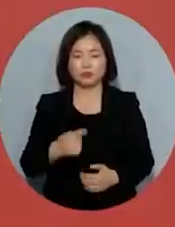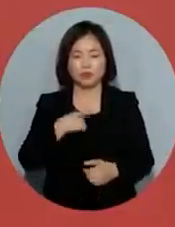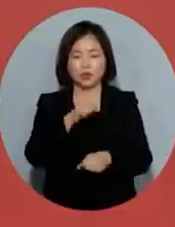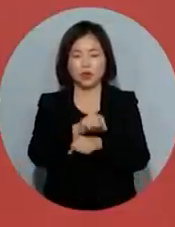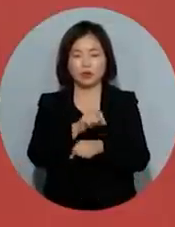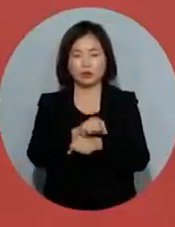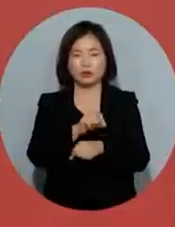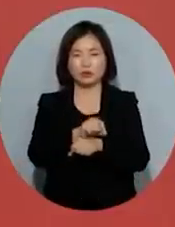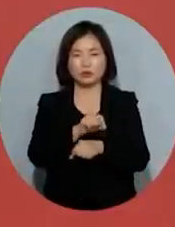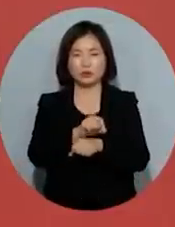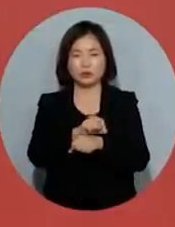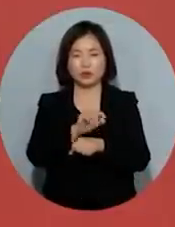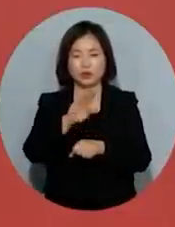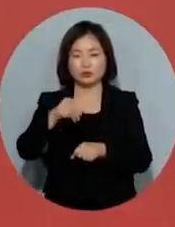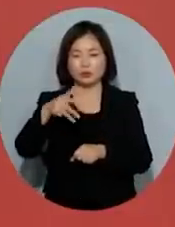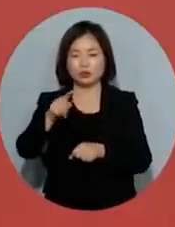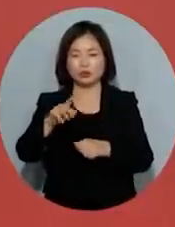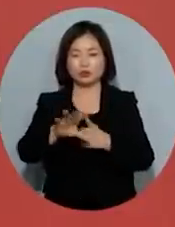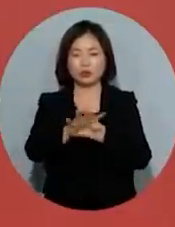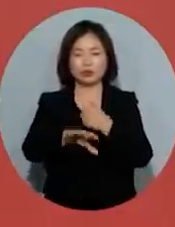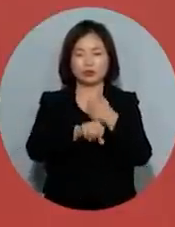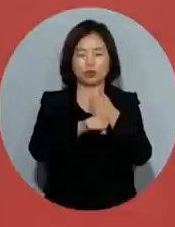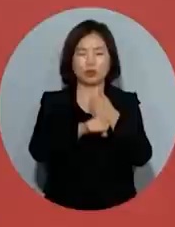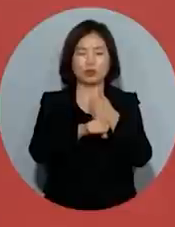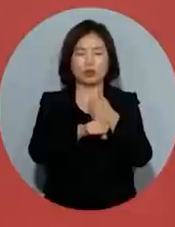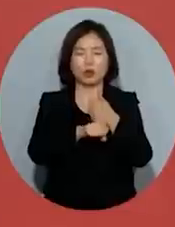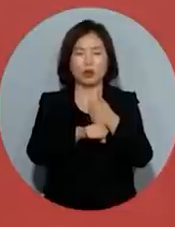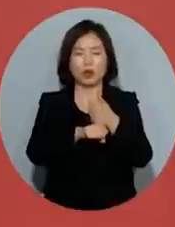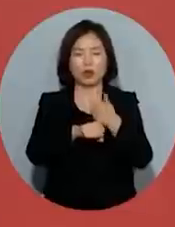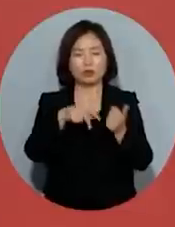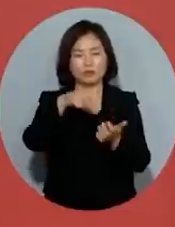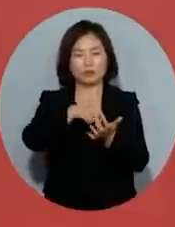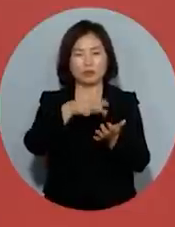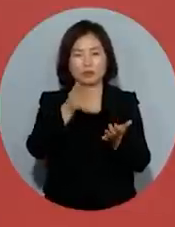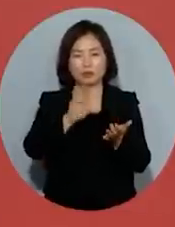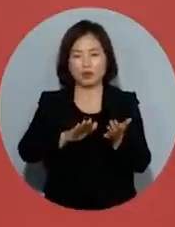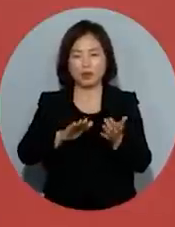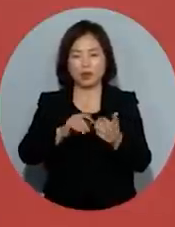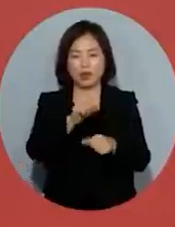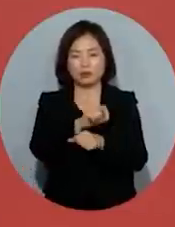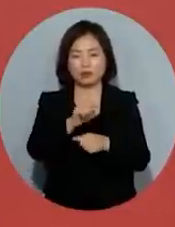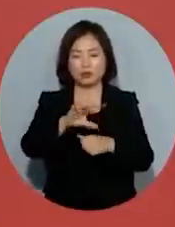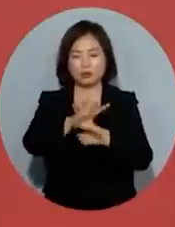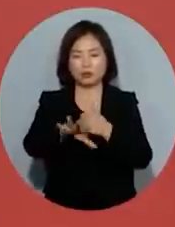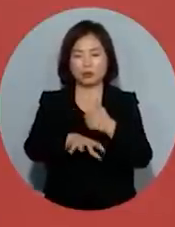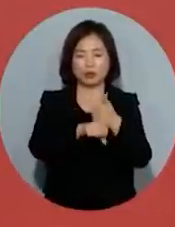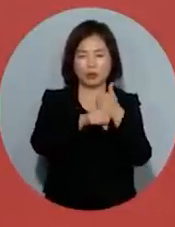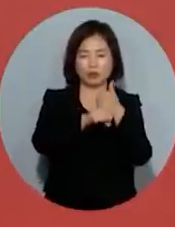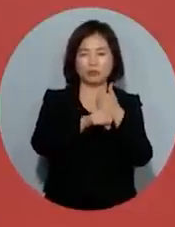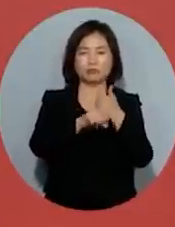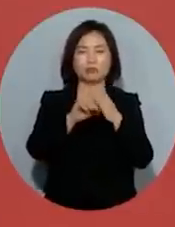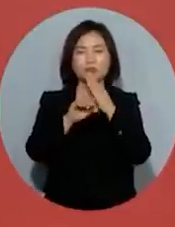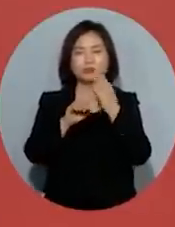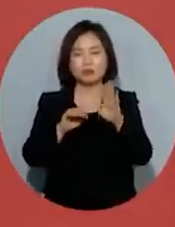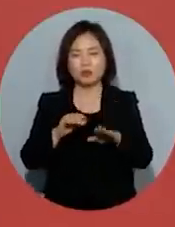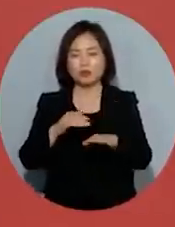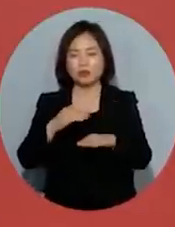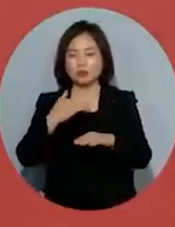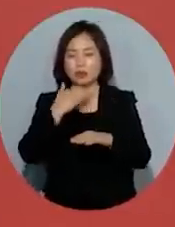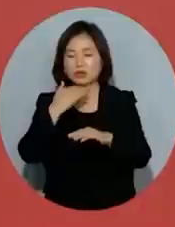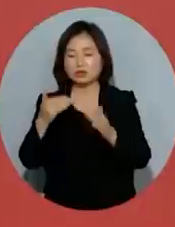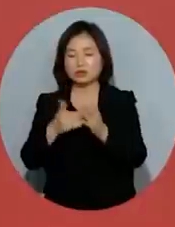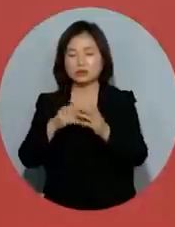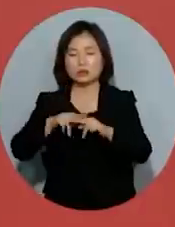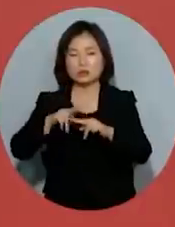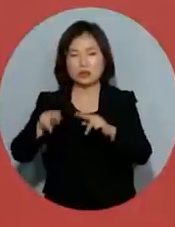행정부처를 통폐합하는 그런 주의입니다. 그러나 행정부처는 통폐합하되 고령화 사회 은퇴자를 위한